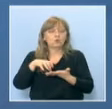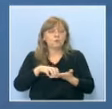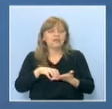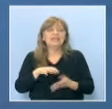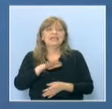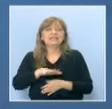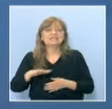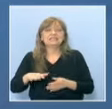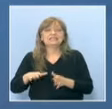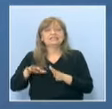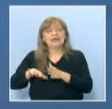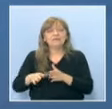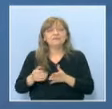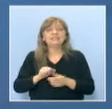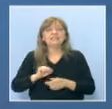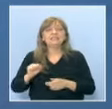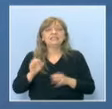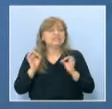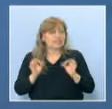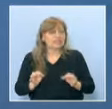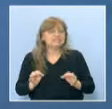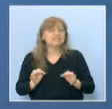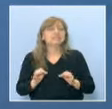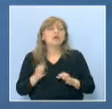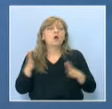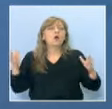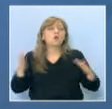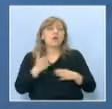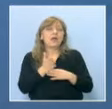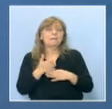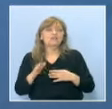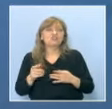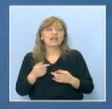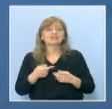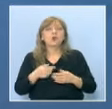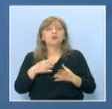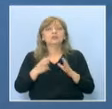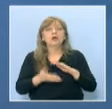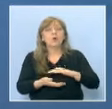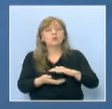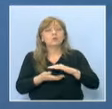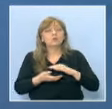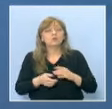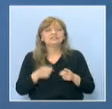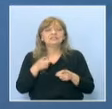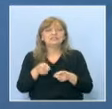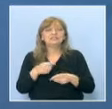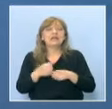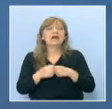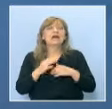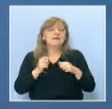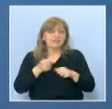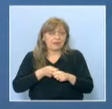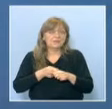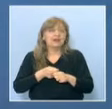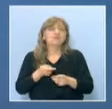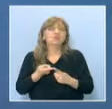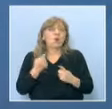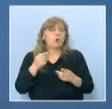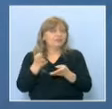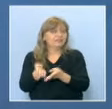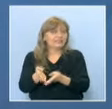деца от прогимназиален етап и наистина голяма част от изделията на базара са дел именно на тези деца.